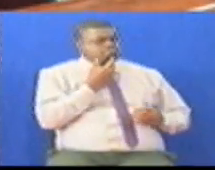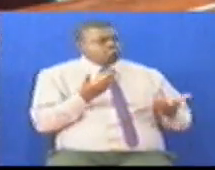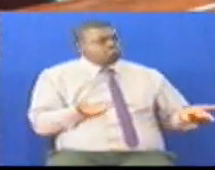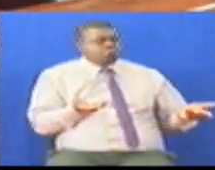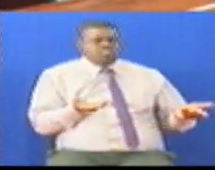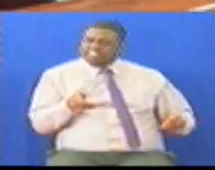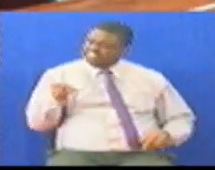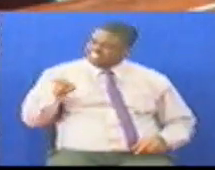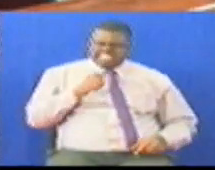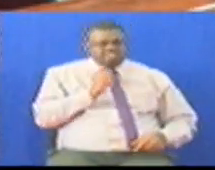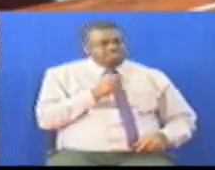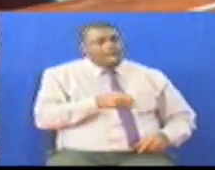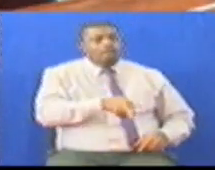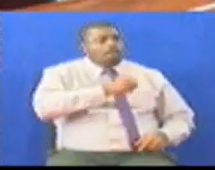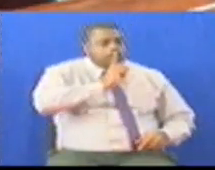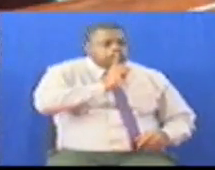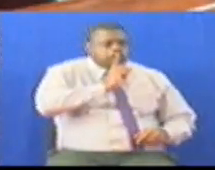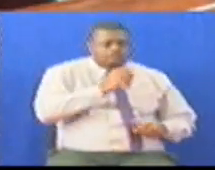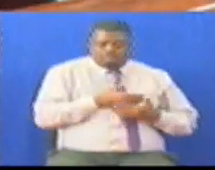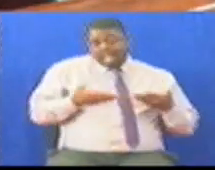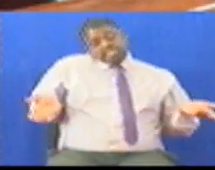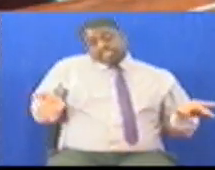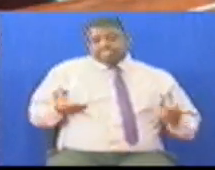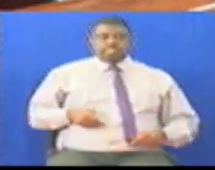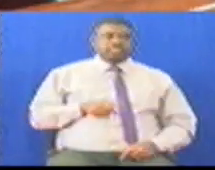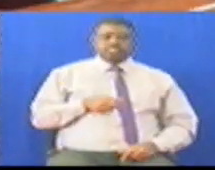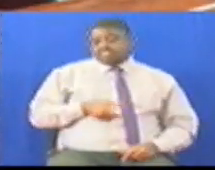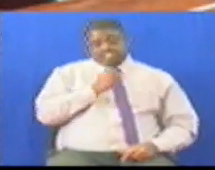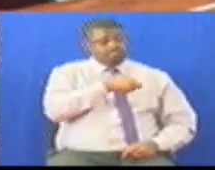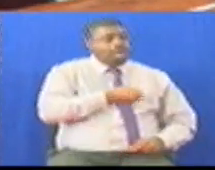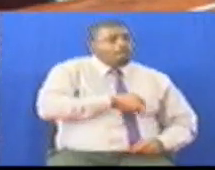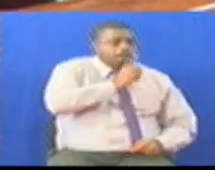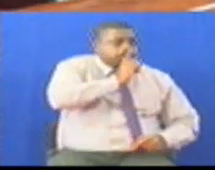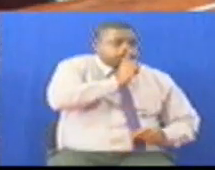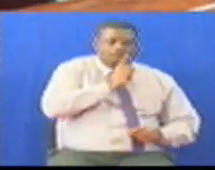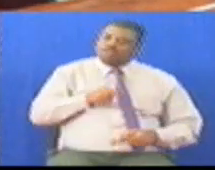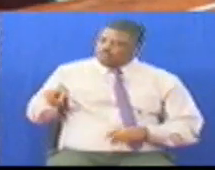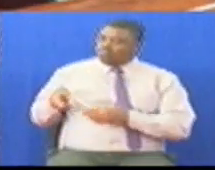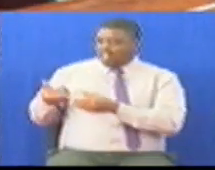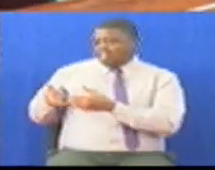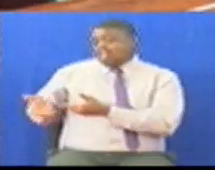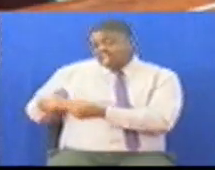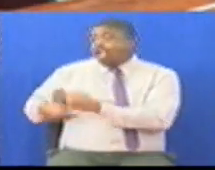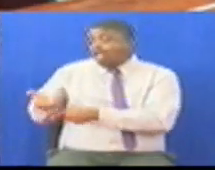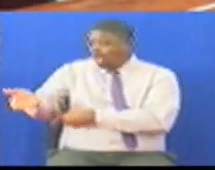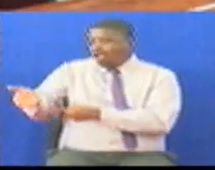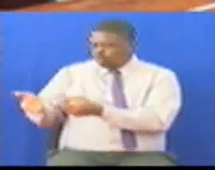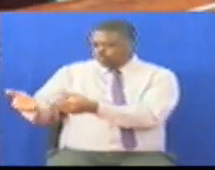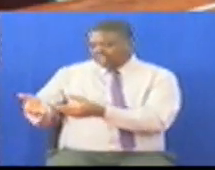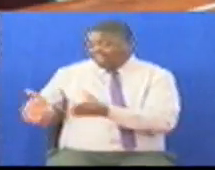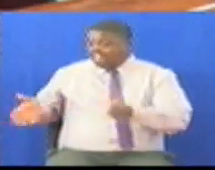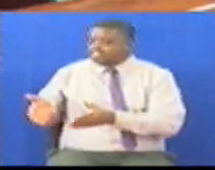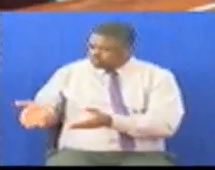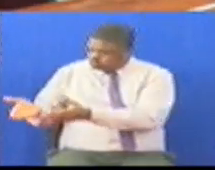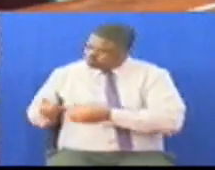wakasema kama yeye amenyamaza amekuachia wewe, basi na mimi nichukue nafasi kuwapongeza vijana wangu wa